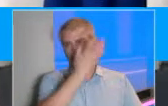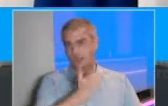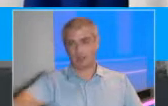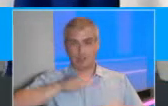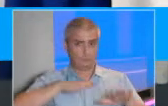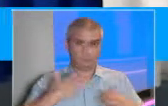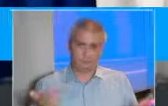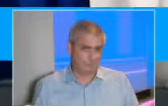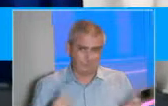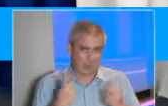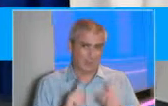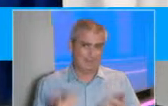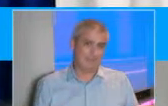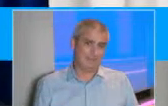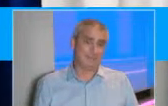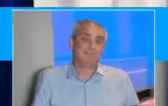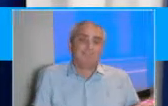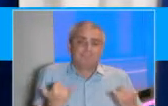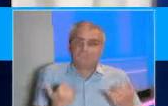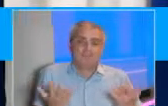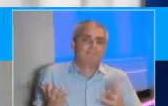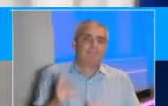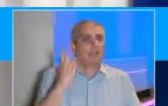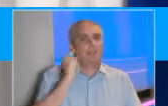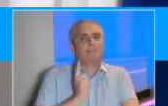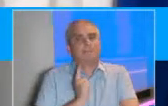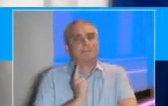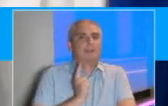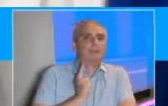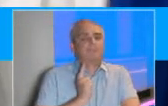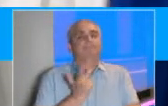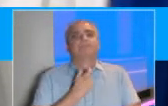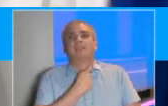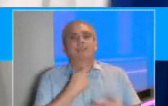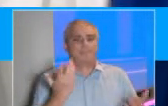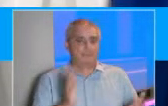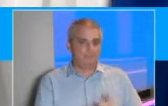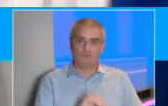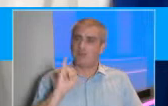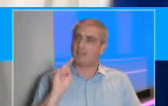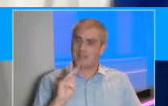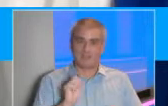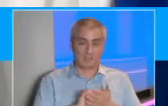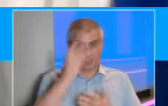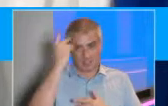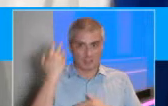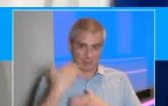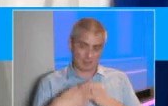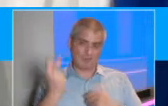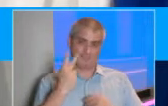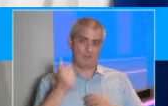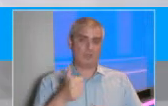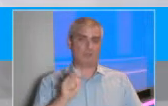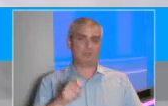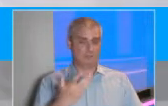לראשות הממשלה, זה לא יקרה. כרגע הם די יושבים על הגדר, באיזה ברירה כנראה. יובל קרני, ידיעות אחרונות, וכמובן